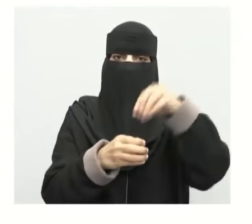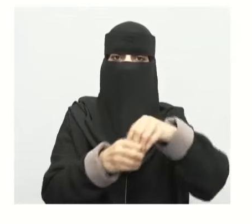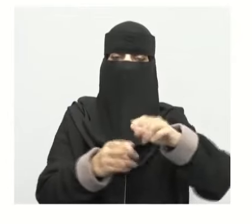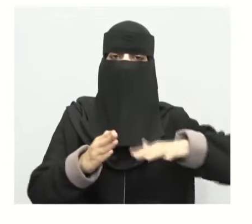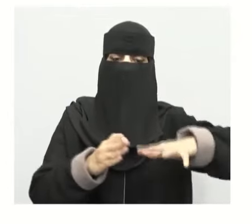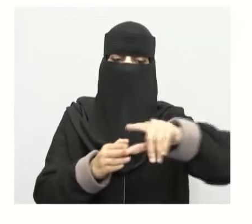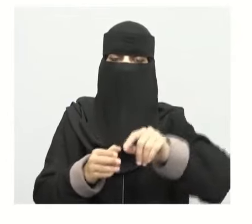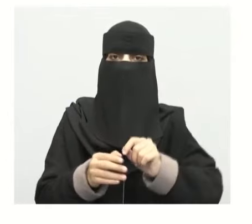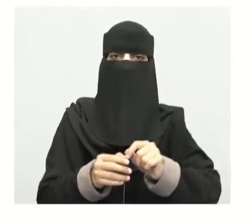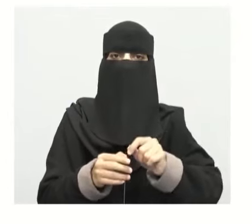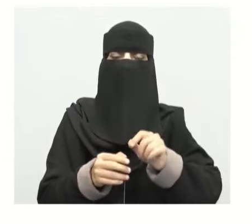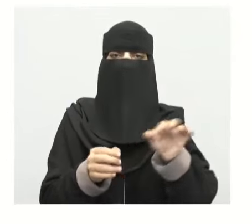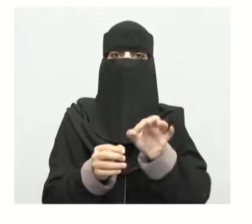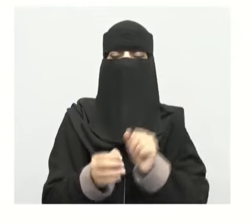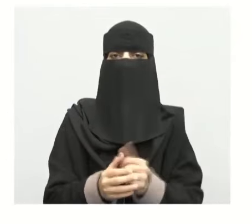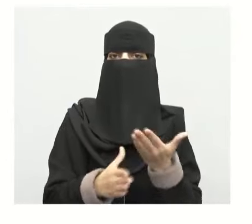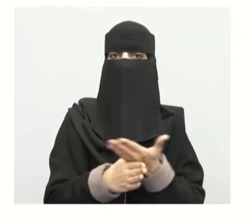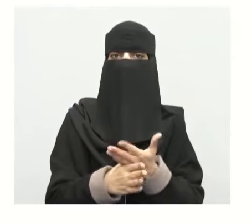في السواحل